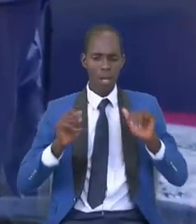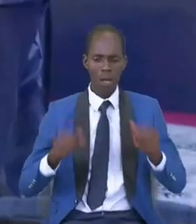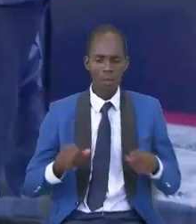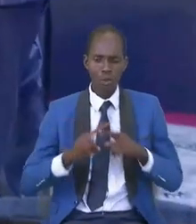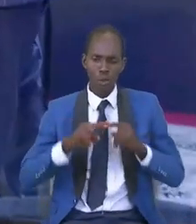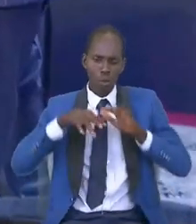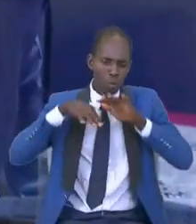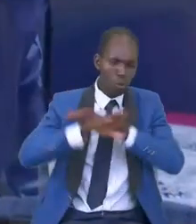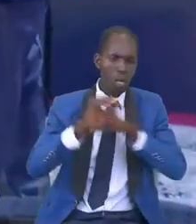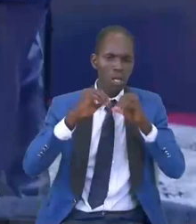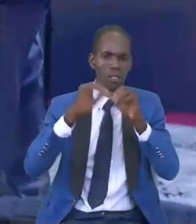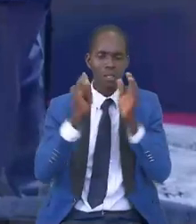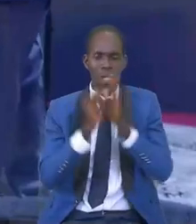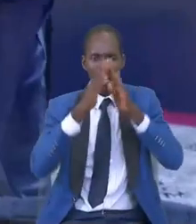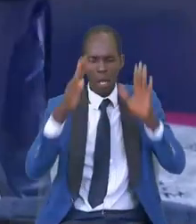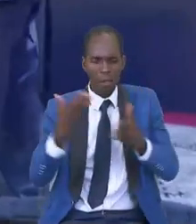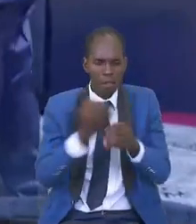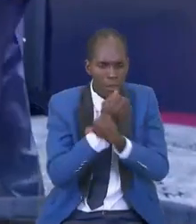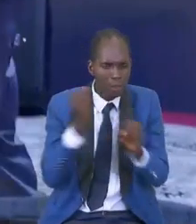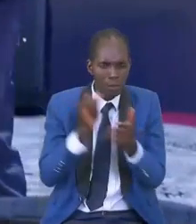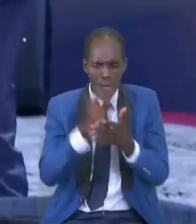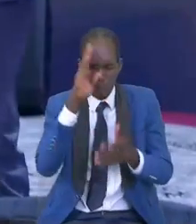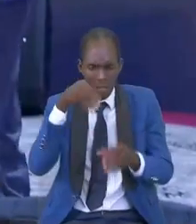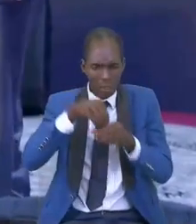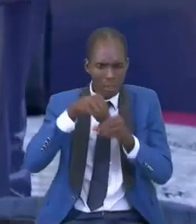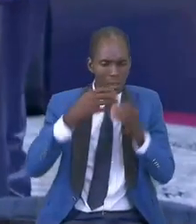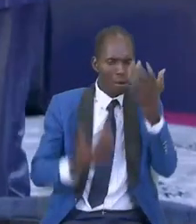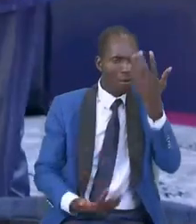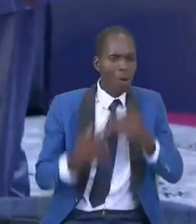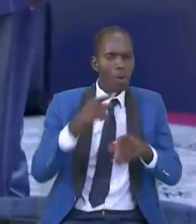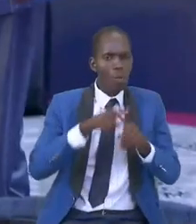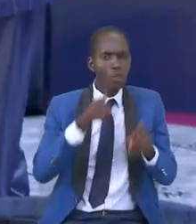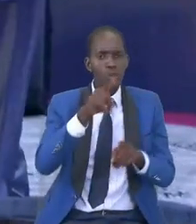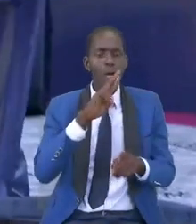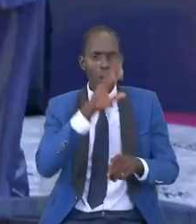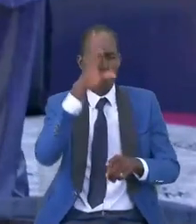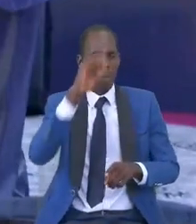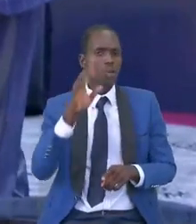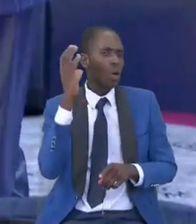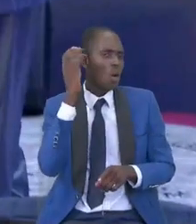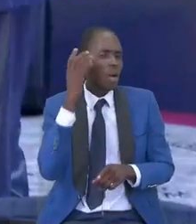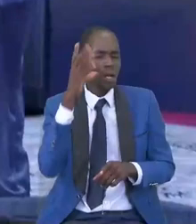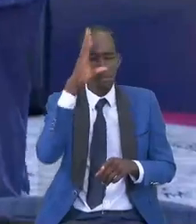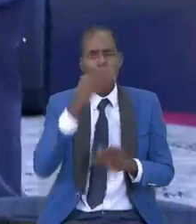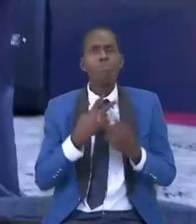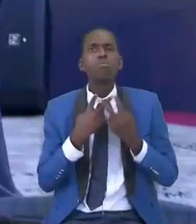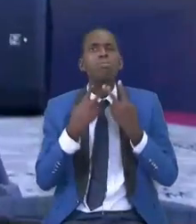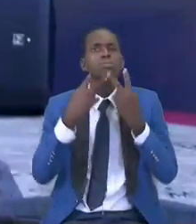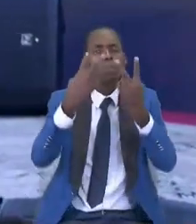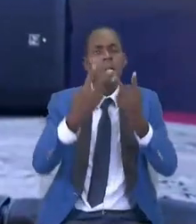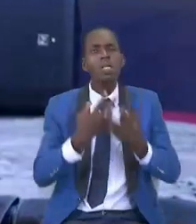entrer dedans, pour sortir cet homme. Et tu es là. Et tu entends les cris, tu entends